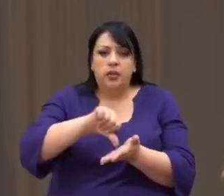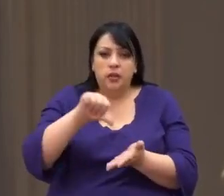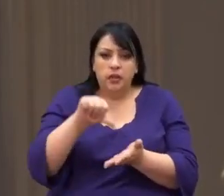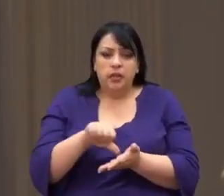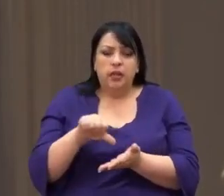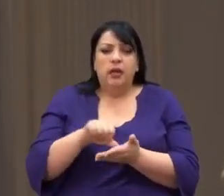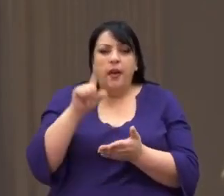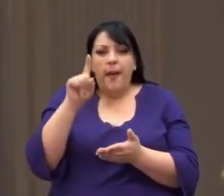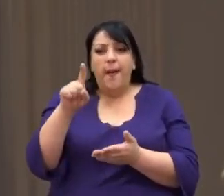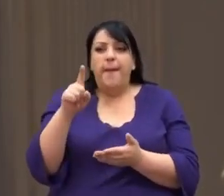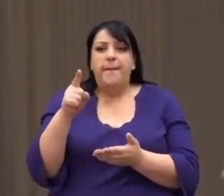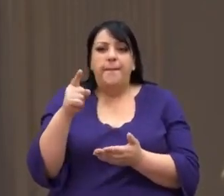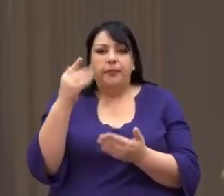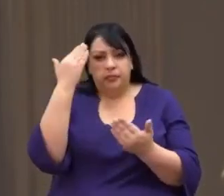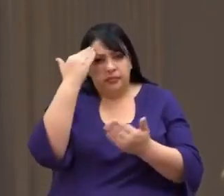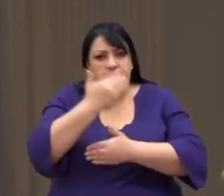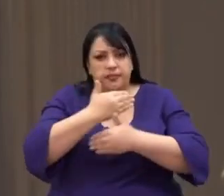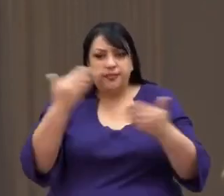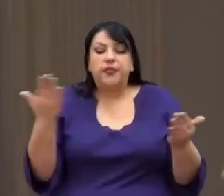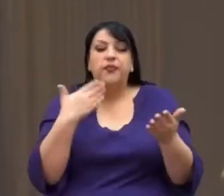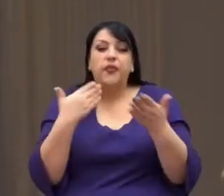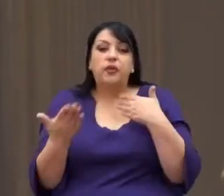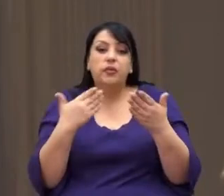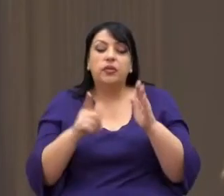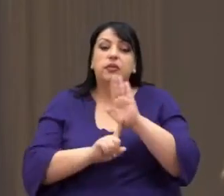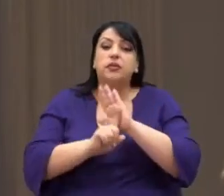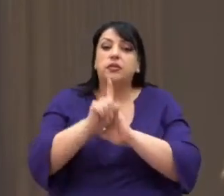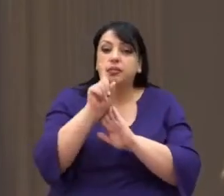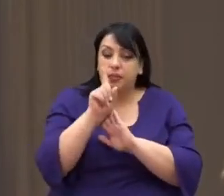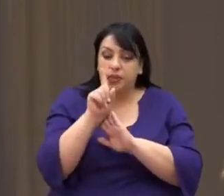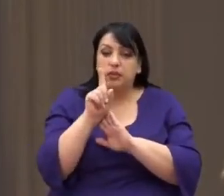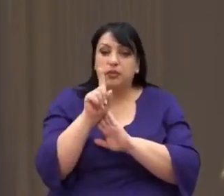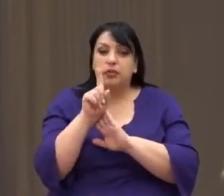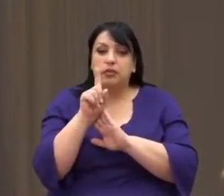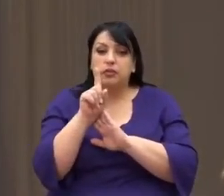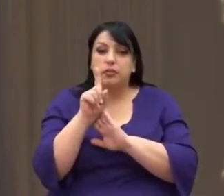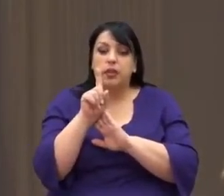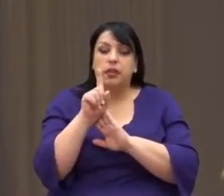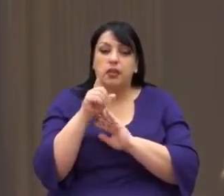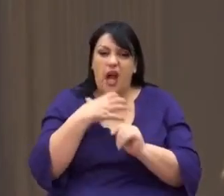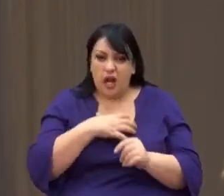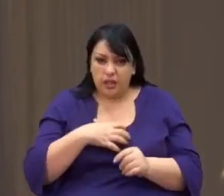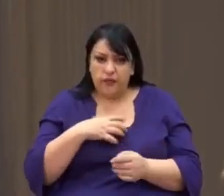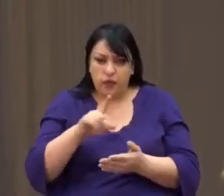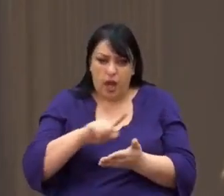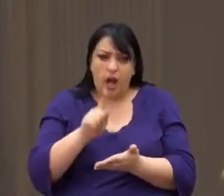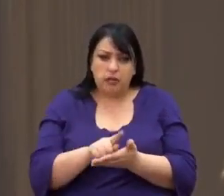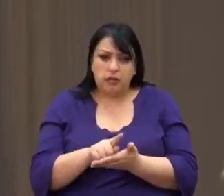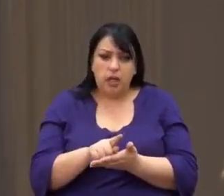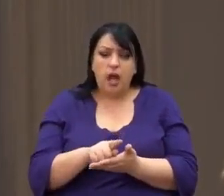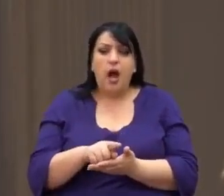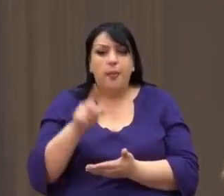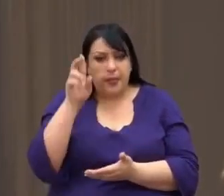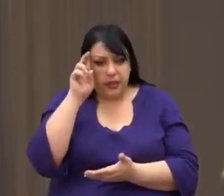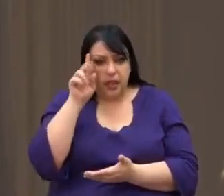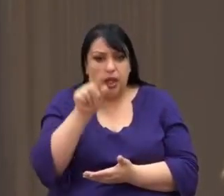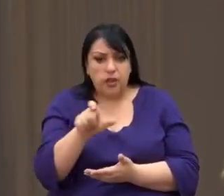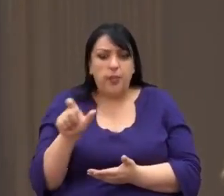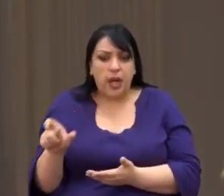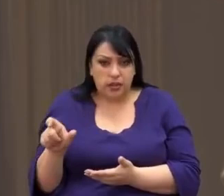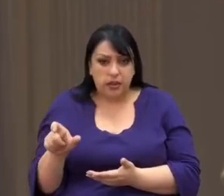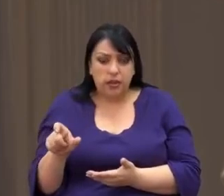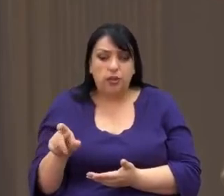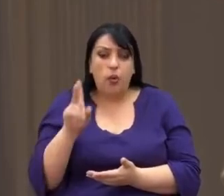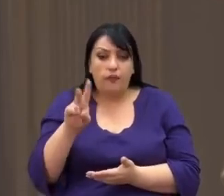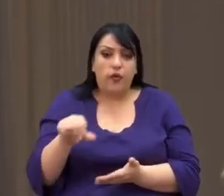կամ հանրային վերաբերմունքից սկզբունքային նշանակություն ունի հետևյալ հարցը. Այն քաղաքական ուժերը, որոնք հայտնվել են